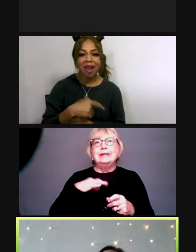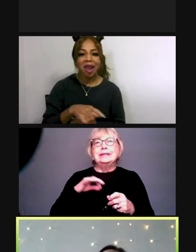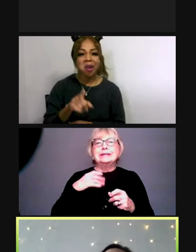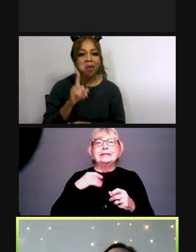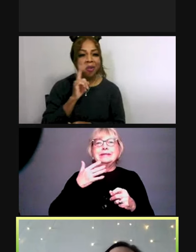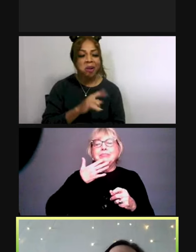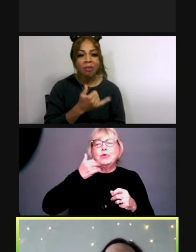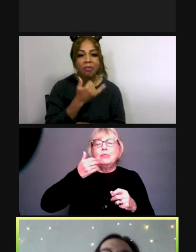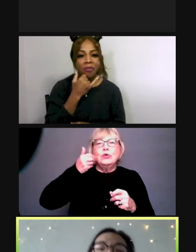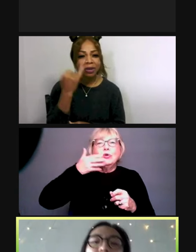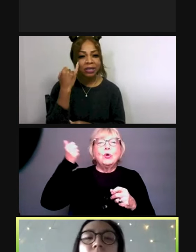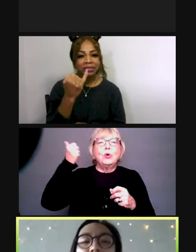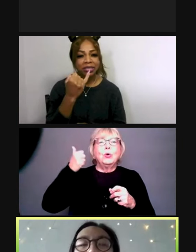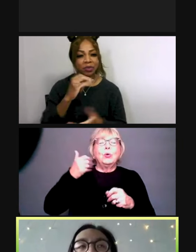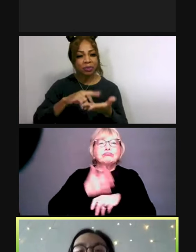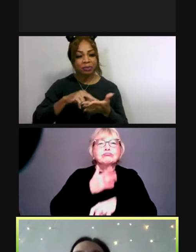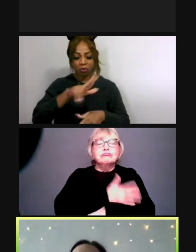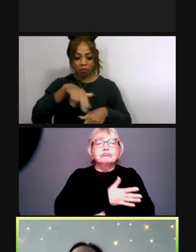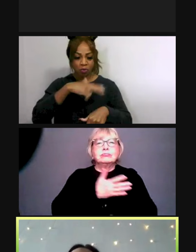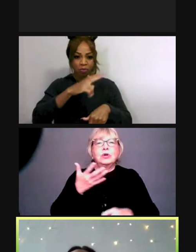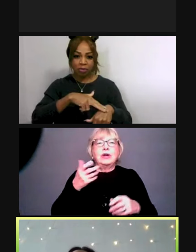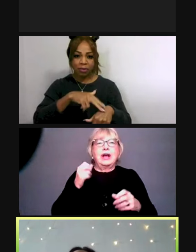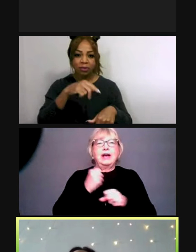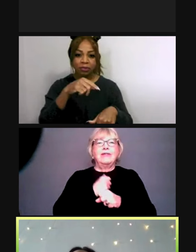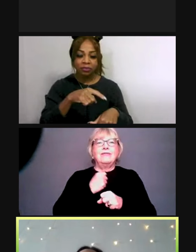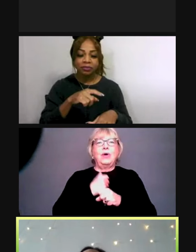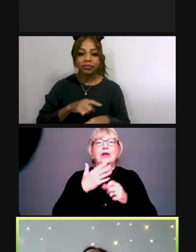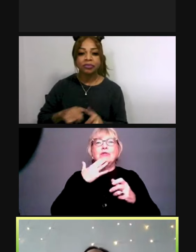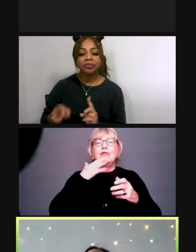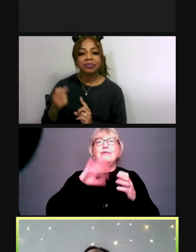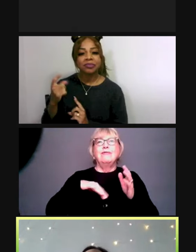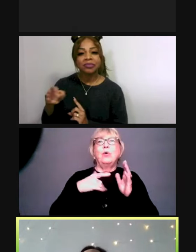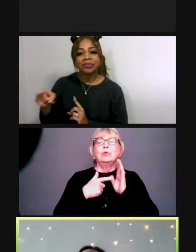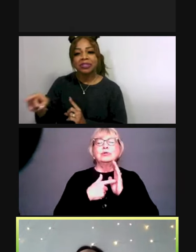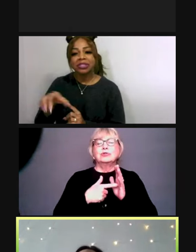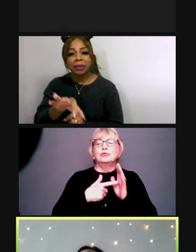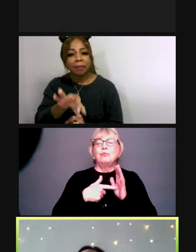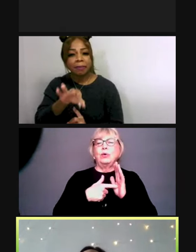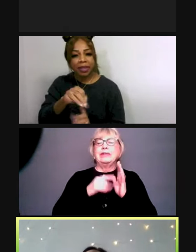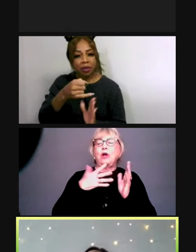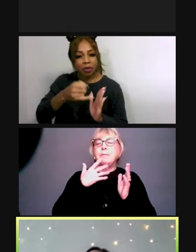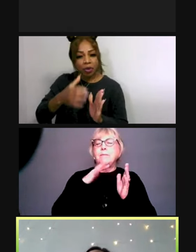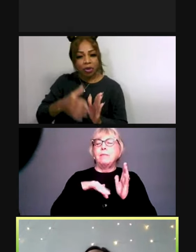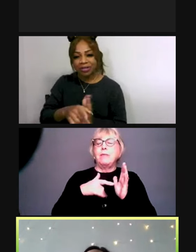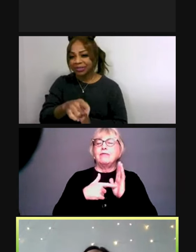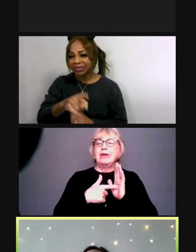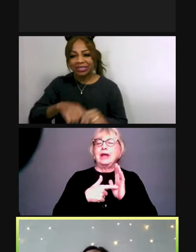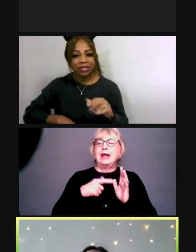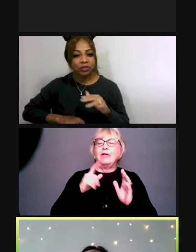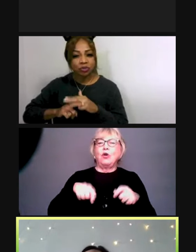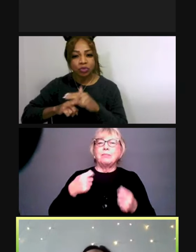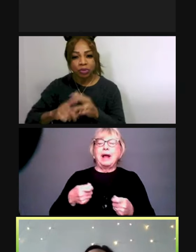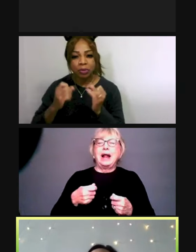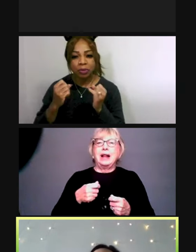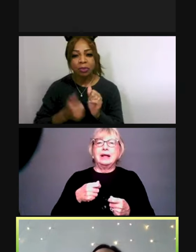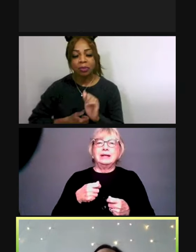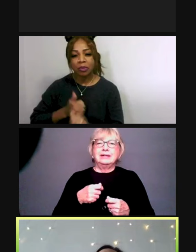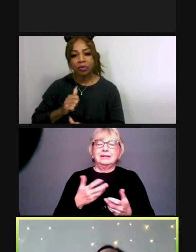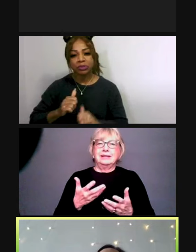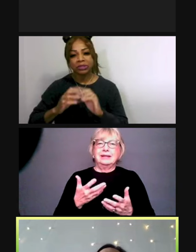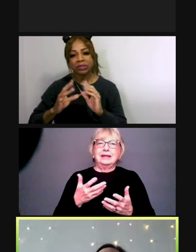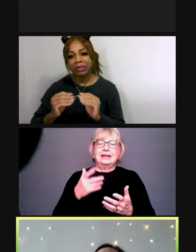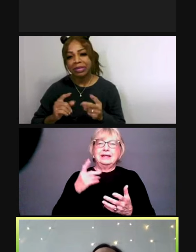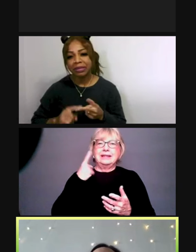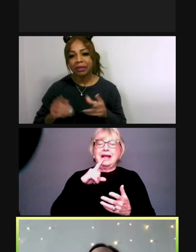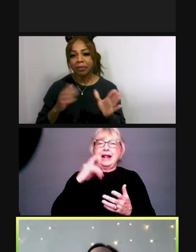comporter, à imposer, en fait, une fausse idée de normalité. Et ce qui s passé, c'est qu'un des artistes sélectionnés